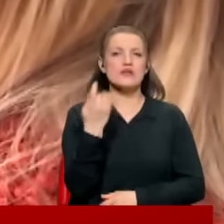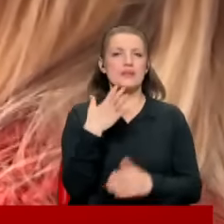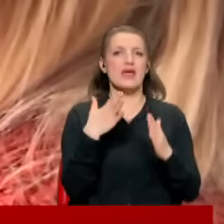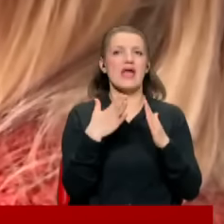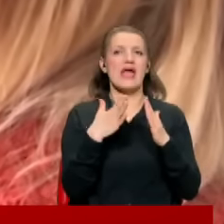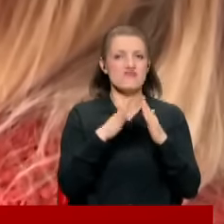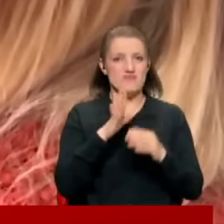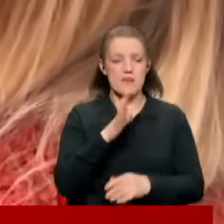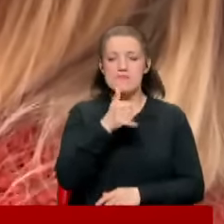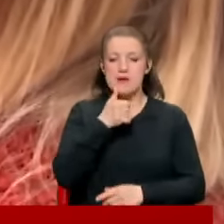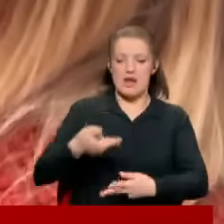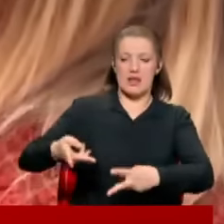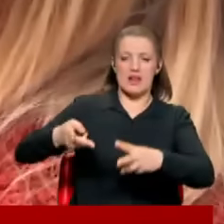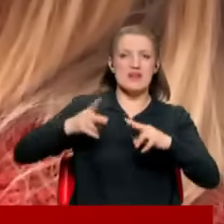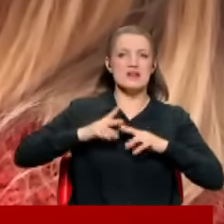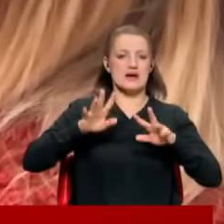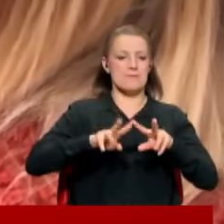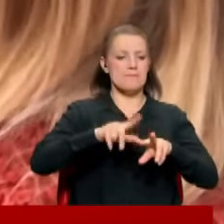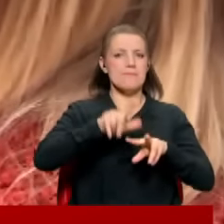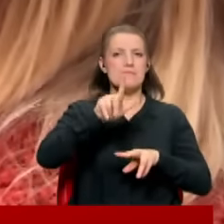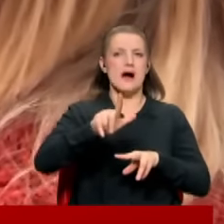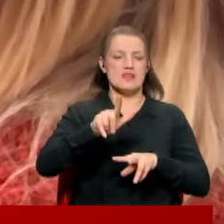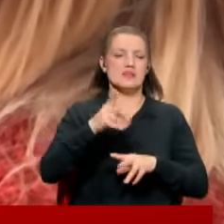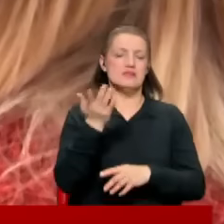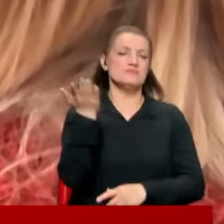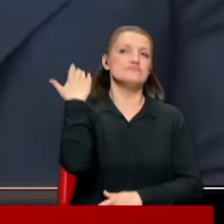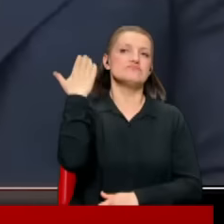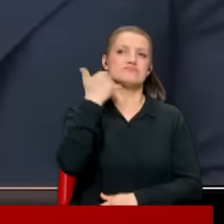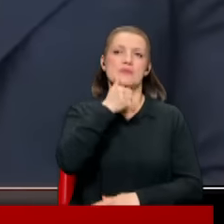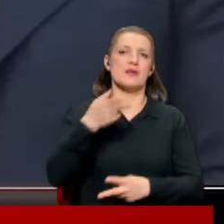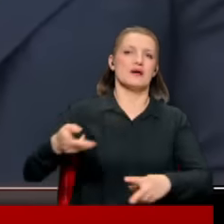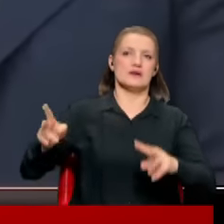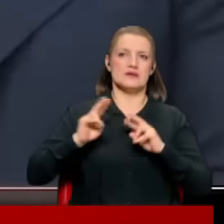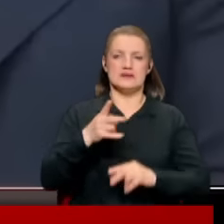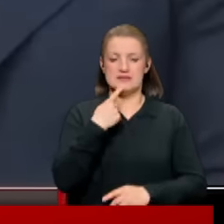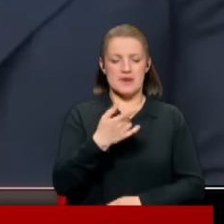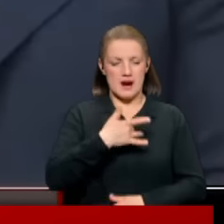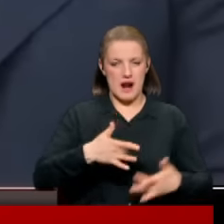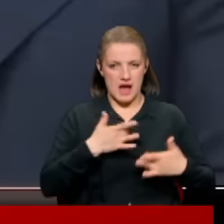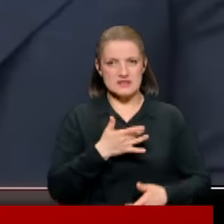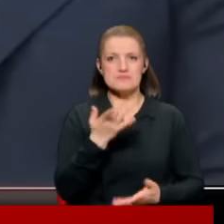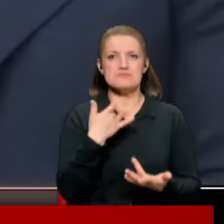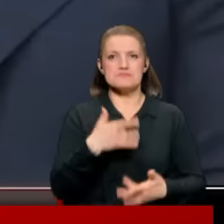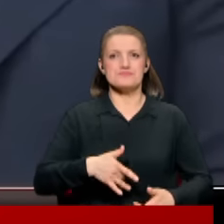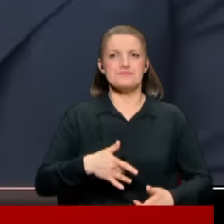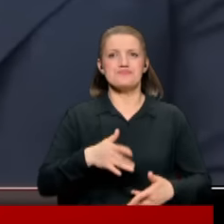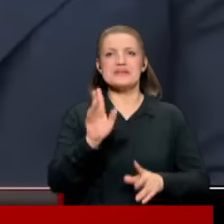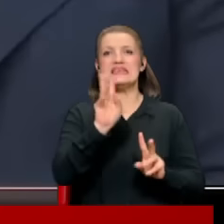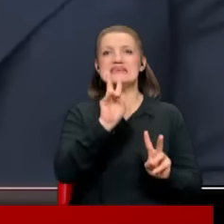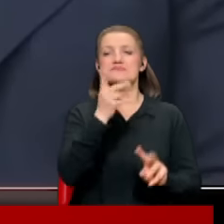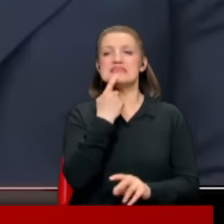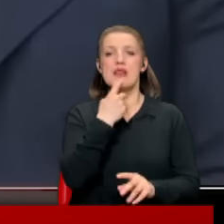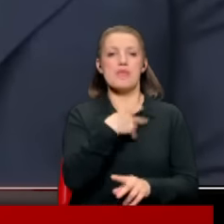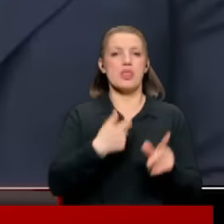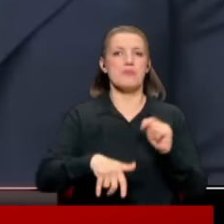Babadan kalan, daha önceki mal varlığımızı söylüyorum. Babadan kalan. Ya demeler lazım ki bu adam 20 sene belediye başkanlığı